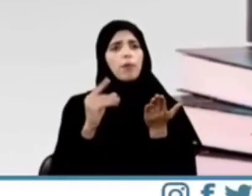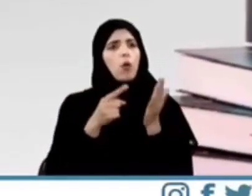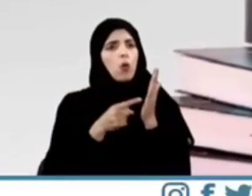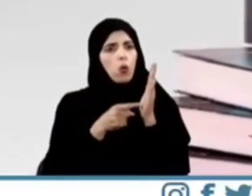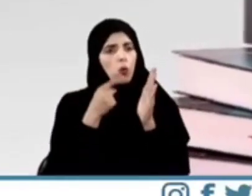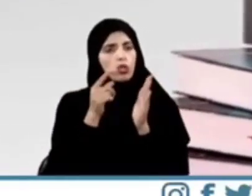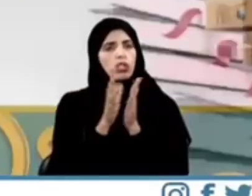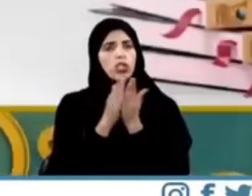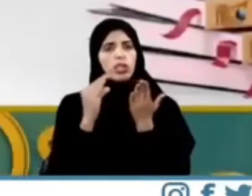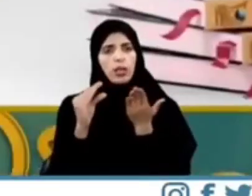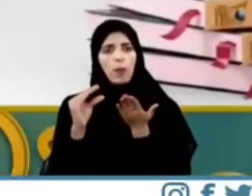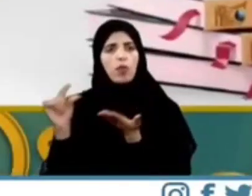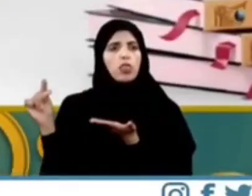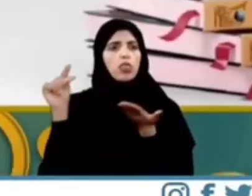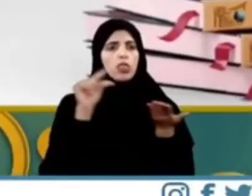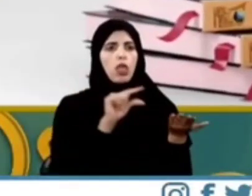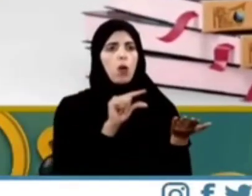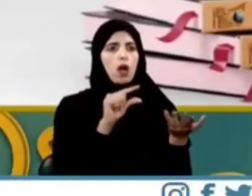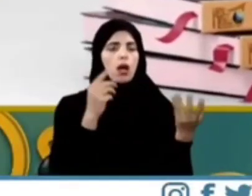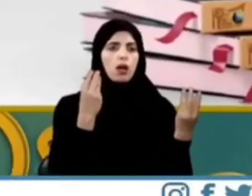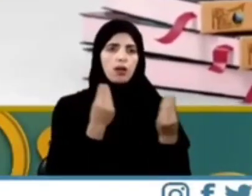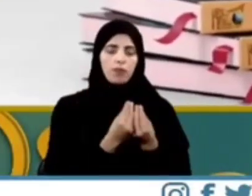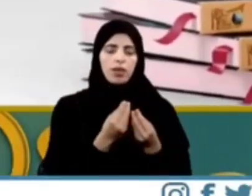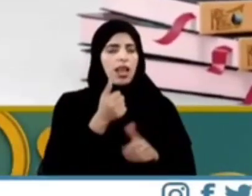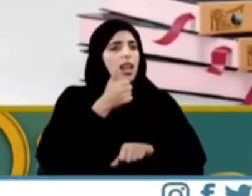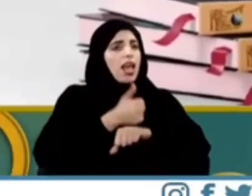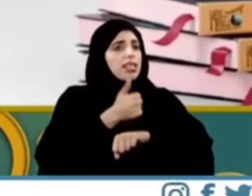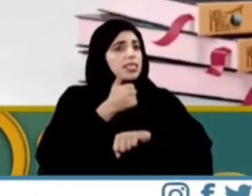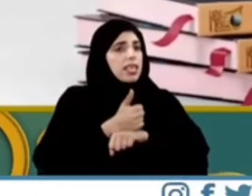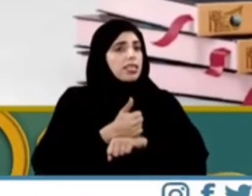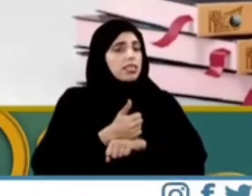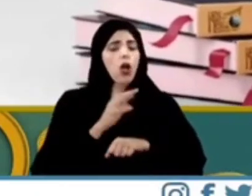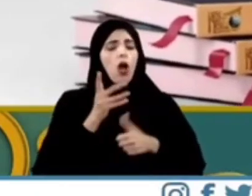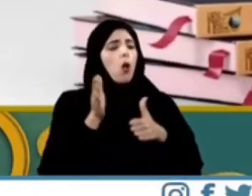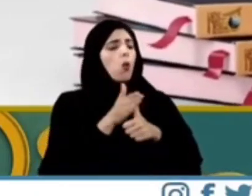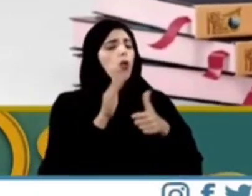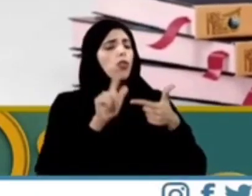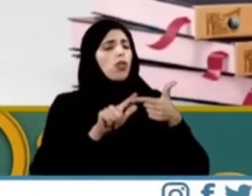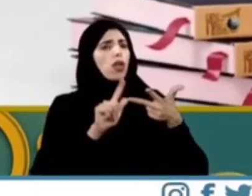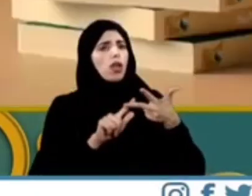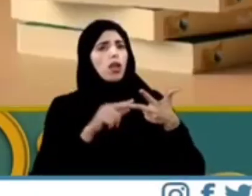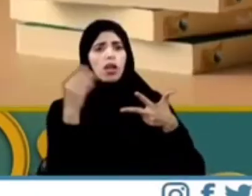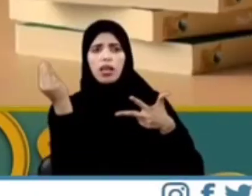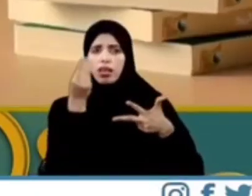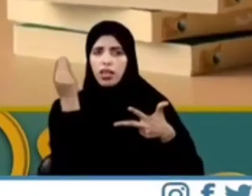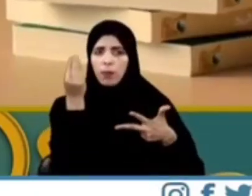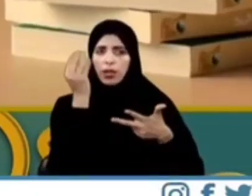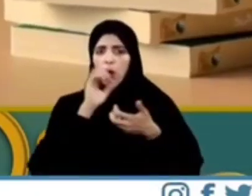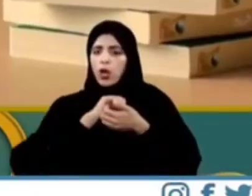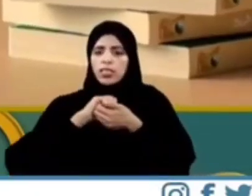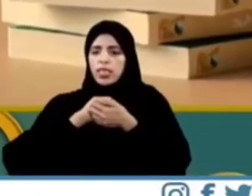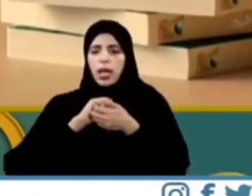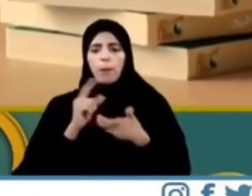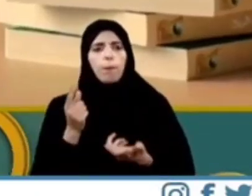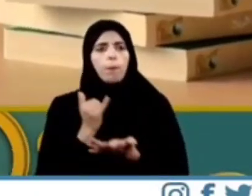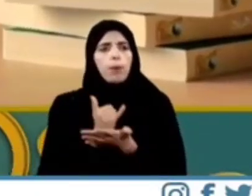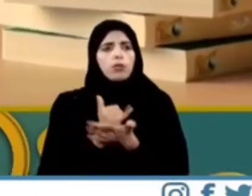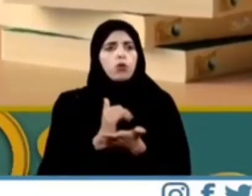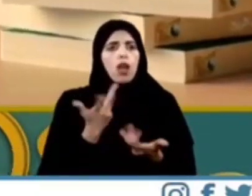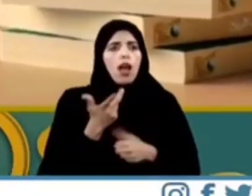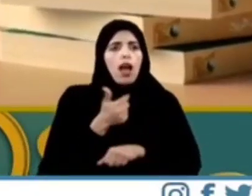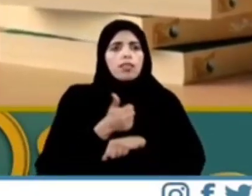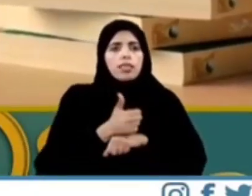شيء الكتاب يدعو إلى الأولويات. وش عندك الأولوية؟ رحلتك ولا أصحابك؟